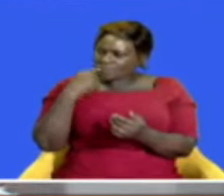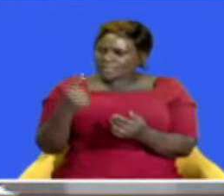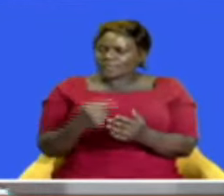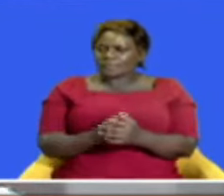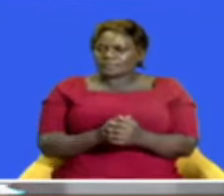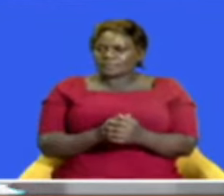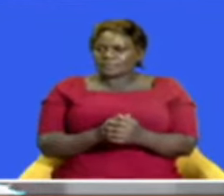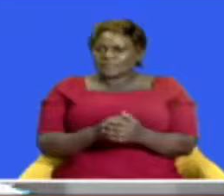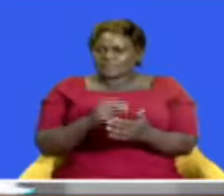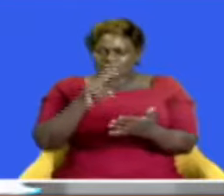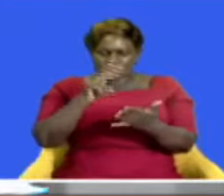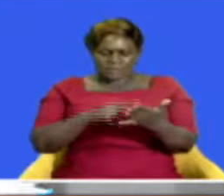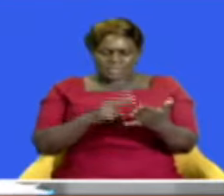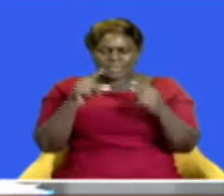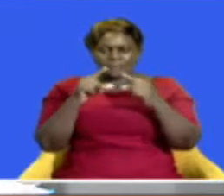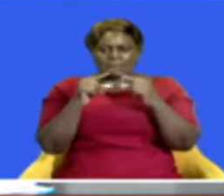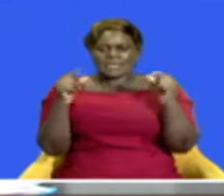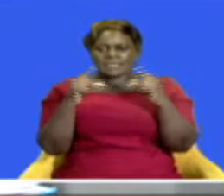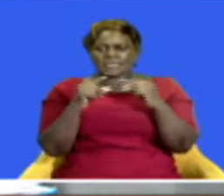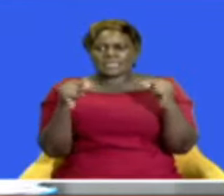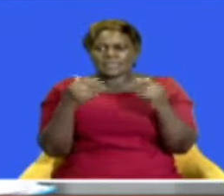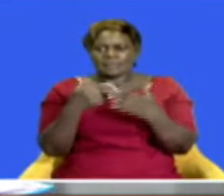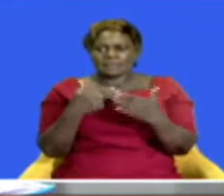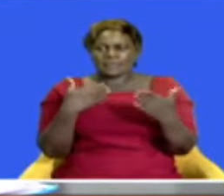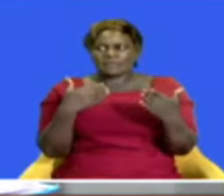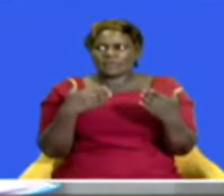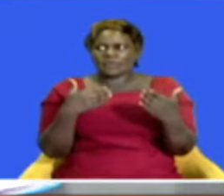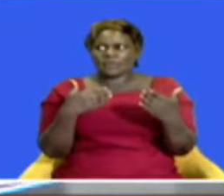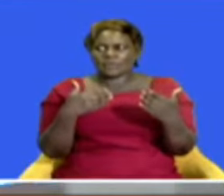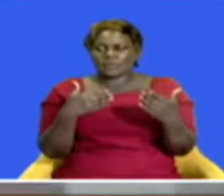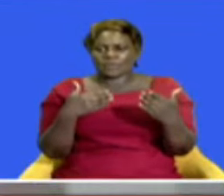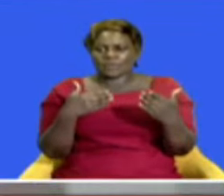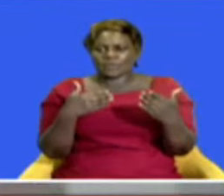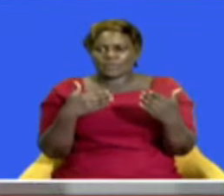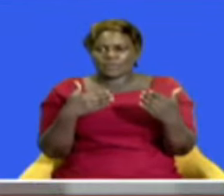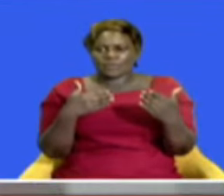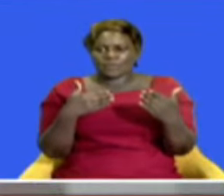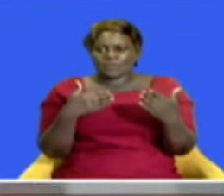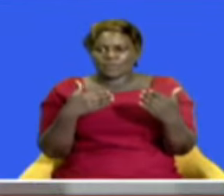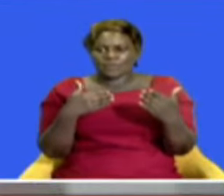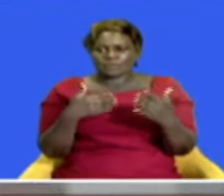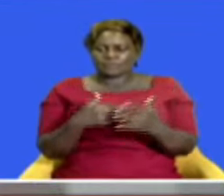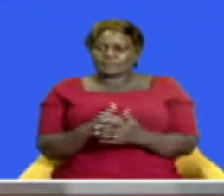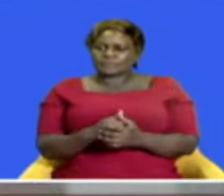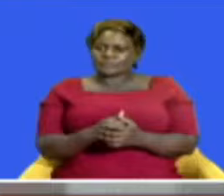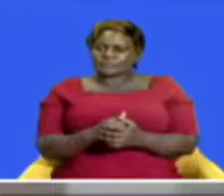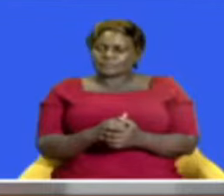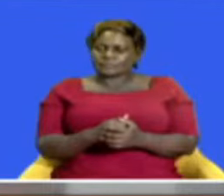wacha nisome baadhi ya jumbe zenu ambazo mmezituma kabla ni msikize mgeni.